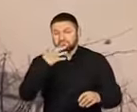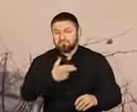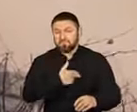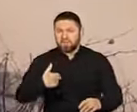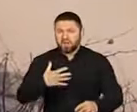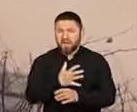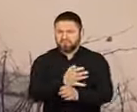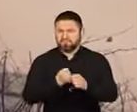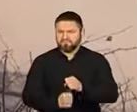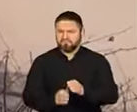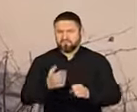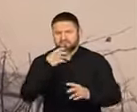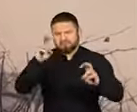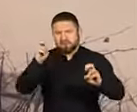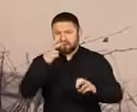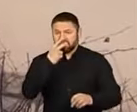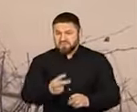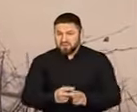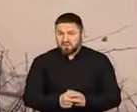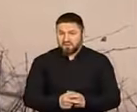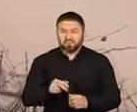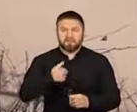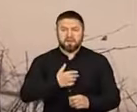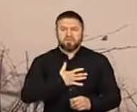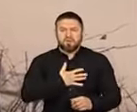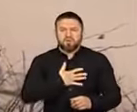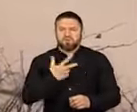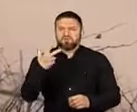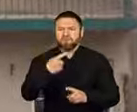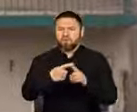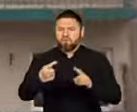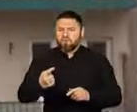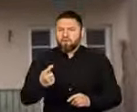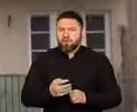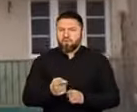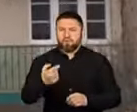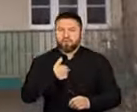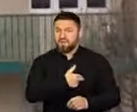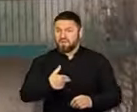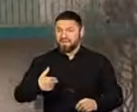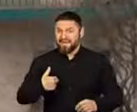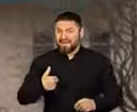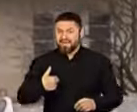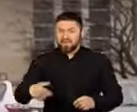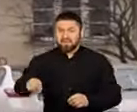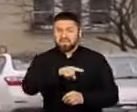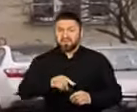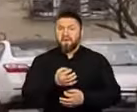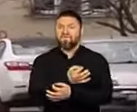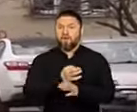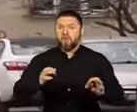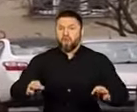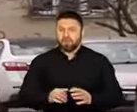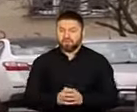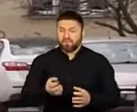nasze aresztowanie, bo myśmy to tak postrzegali, to ja miałam 3,5 roku. To była dla nas enklawa